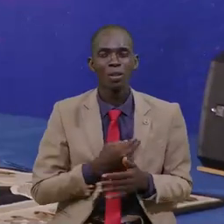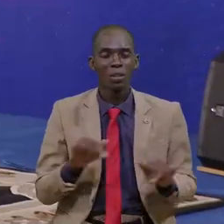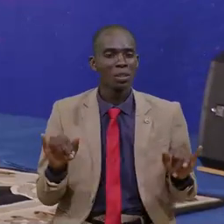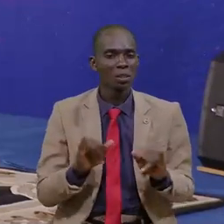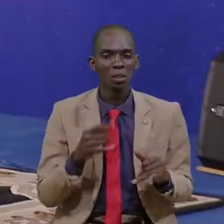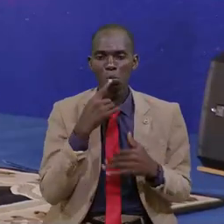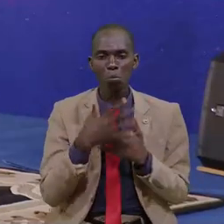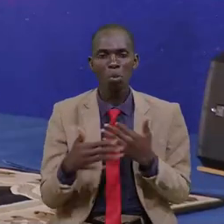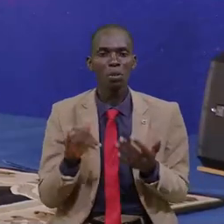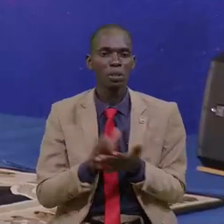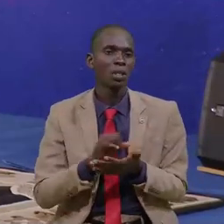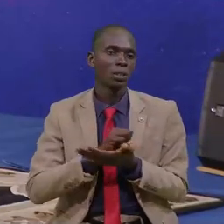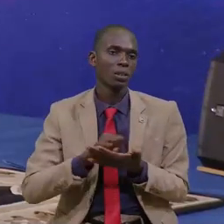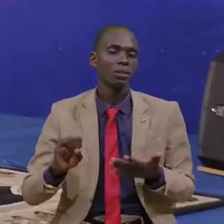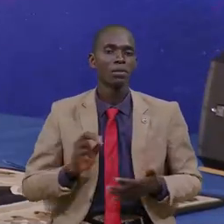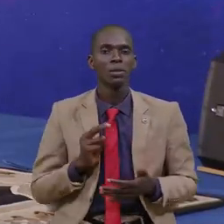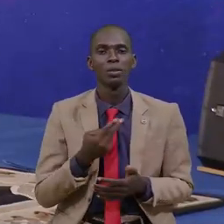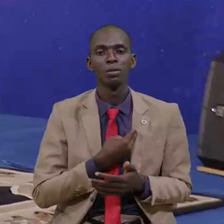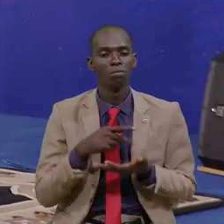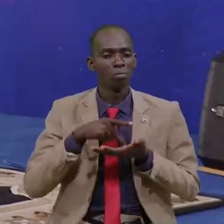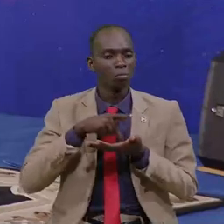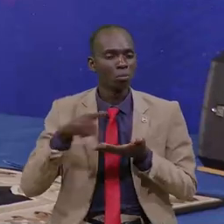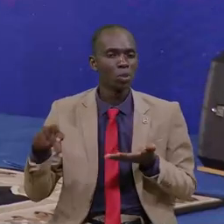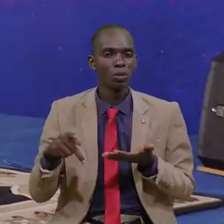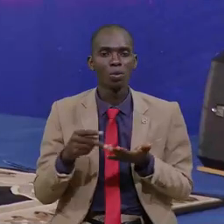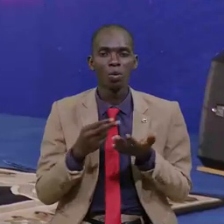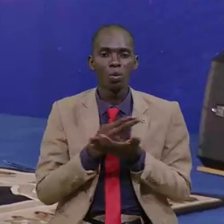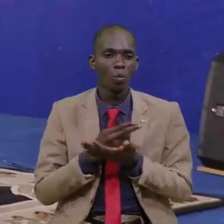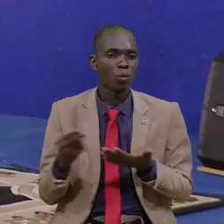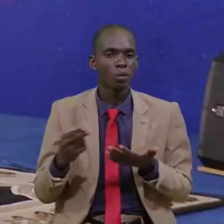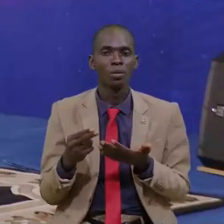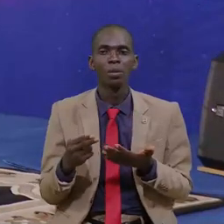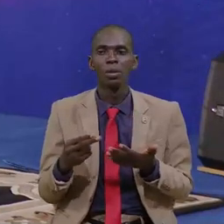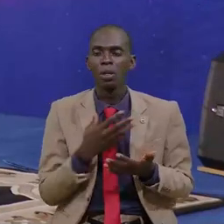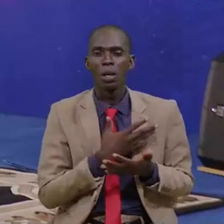purifie, le même sang qui nous sanctifie, rempli, saint,